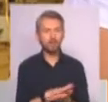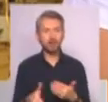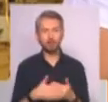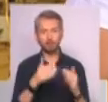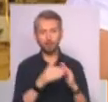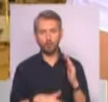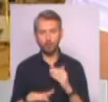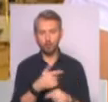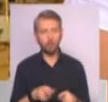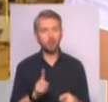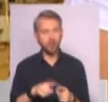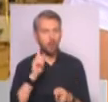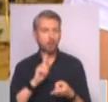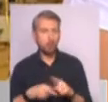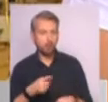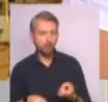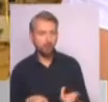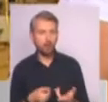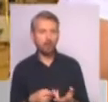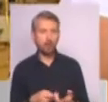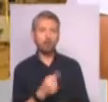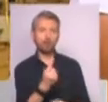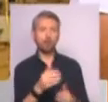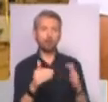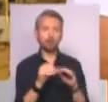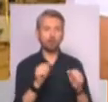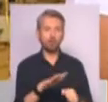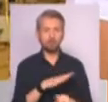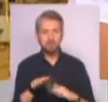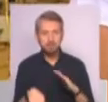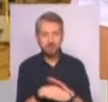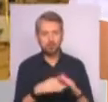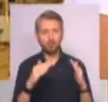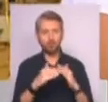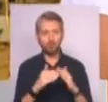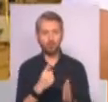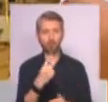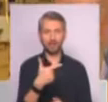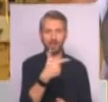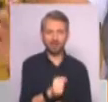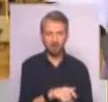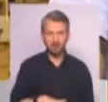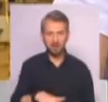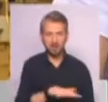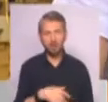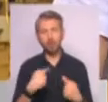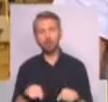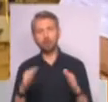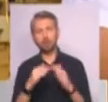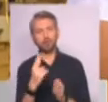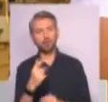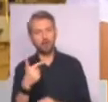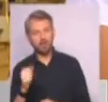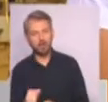прибудинкової території? Ну, це логічно, бо певно, одного будинку може бути під будинком гектар, у іншого будинку 2 гектара, а